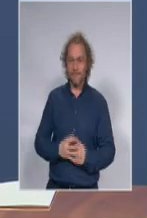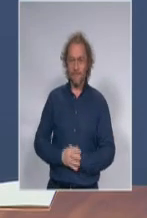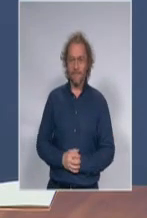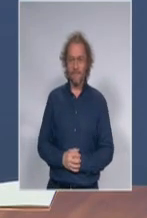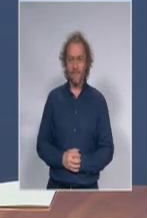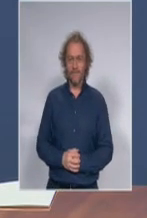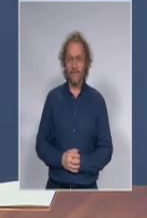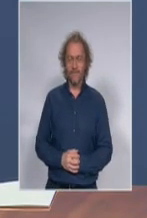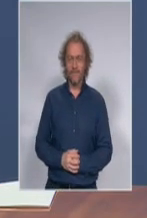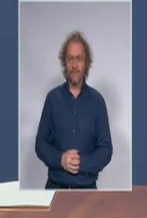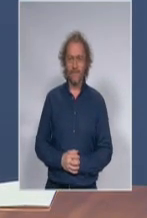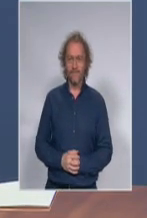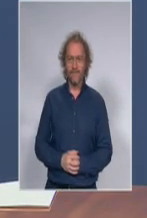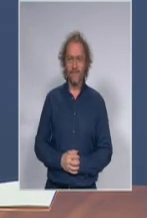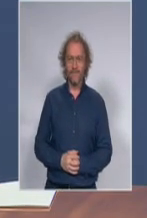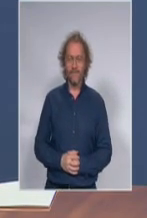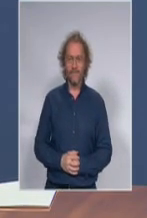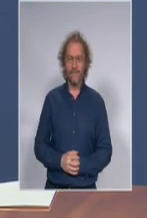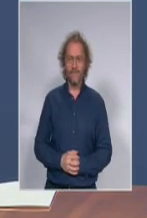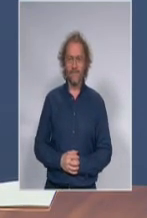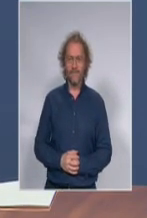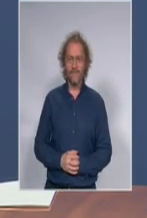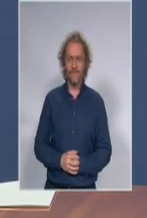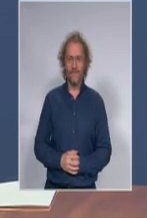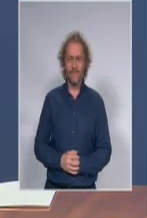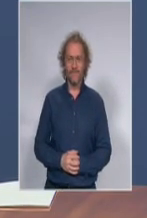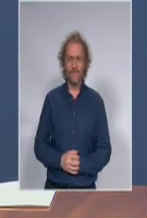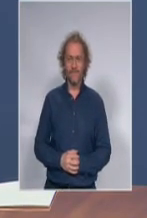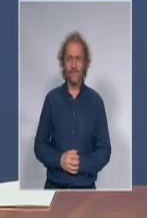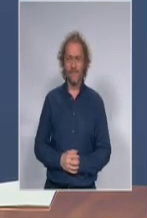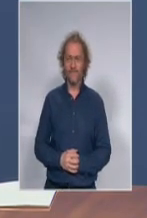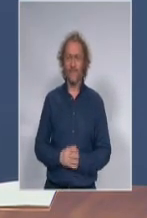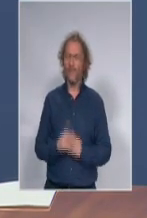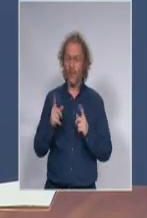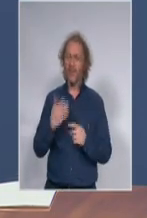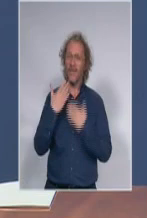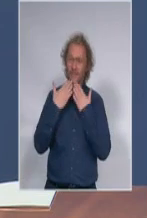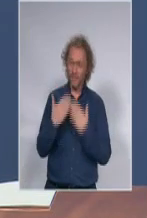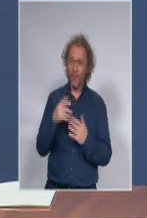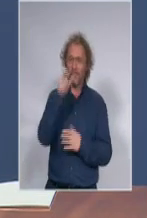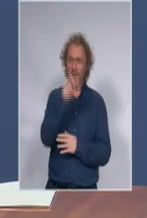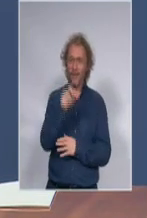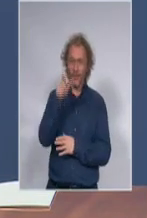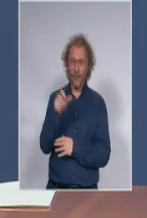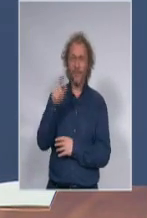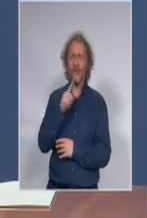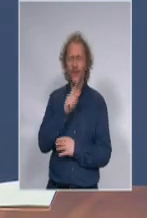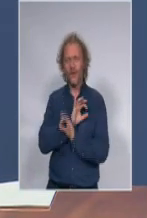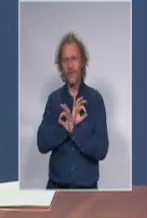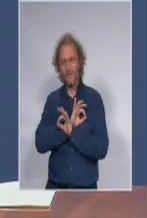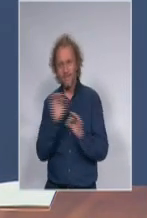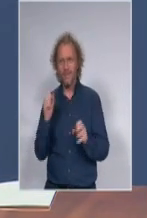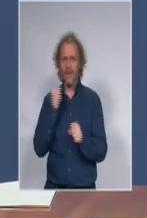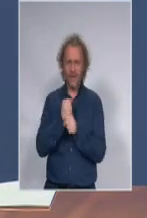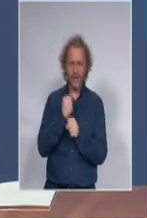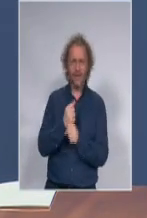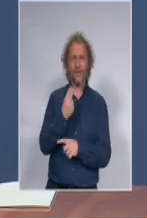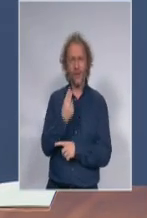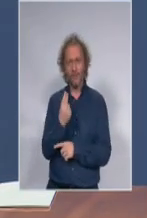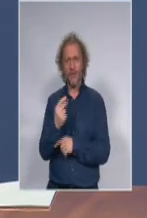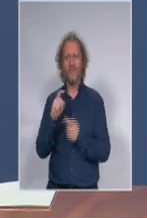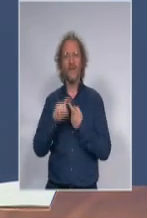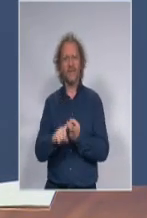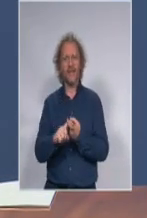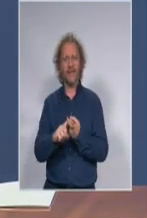moram da pohvalim ljude koji stvarno dobro rade i ovim oko drumskog saobraćaja policiji otvaramo prostor